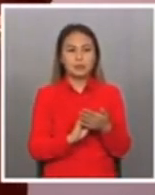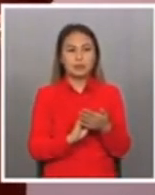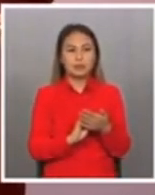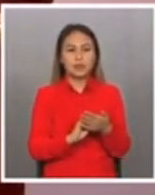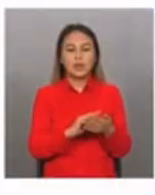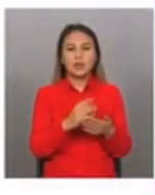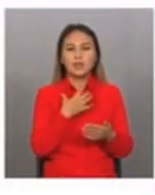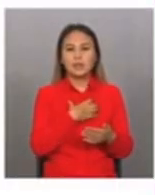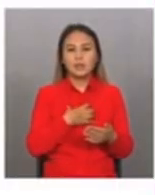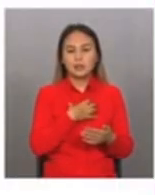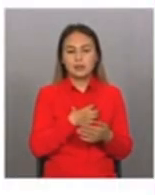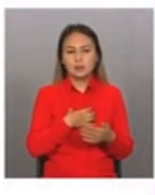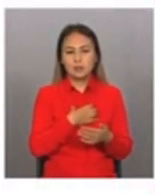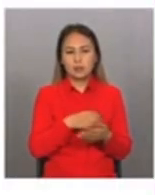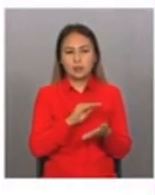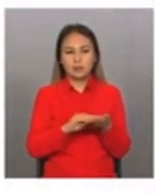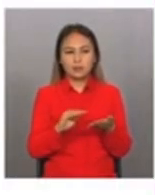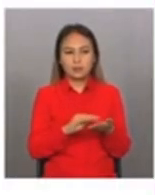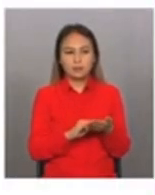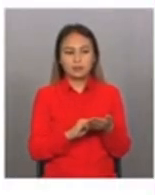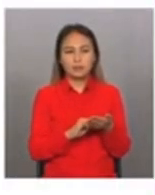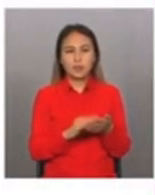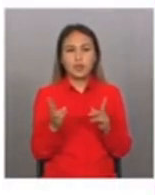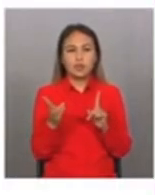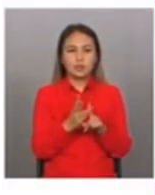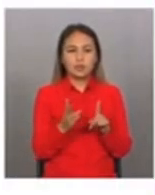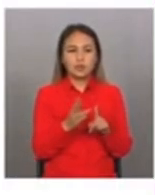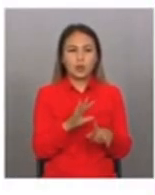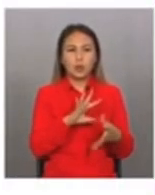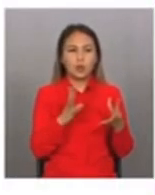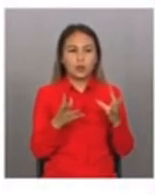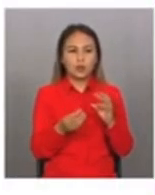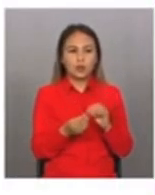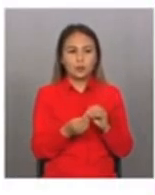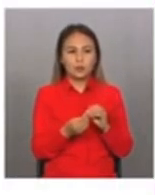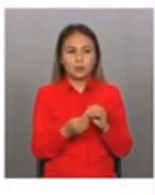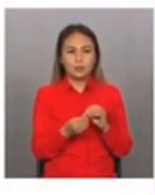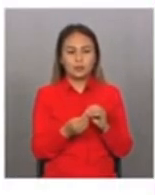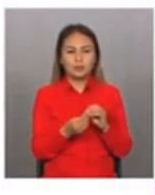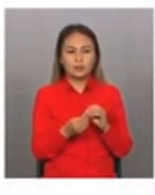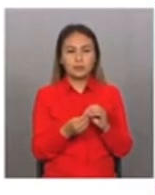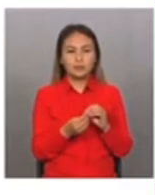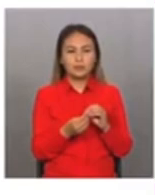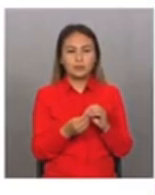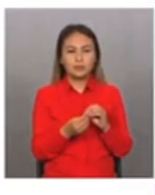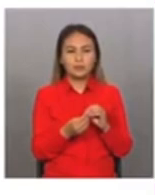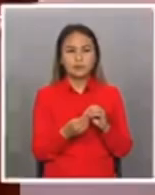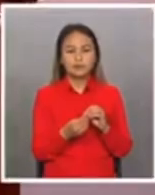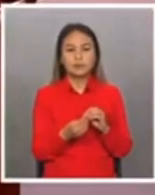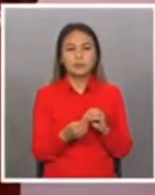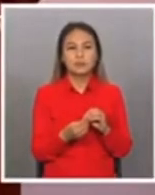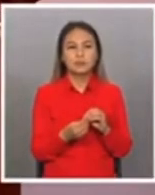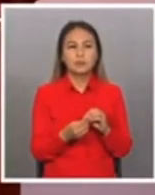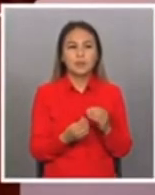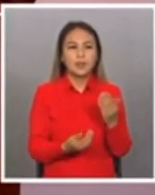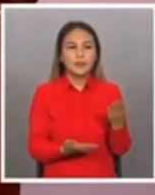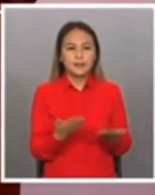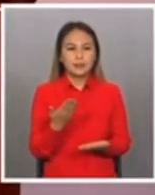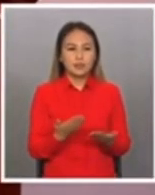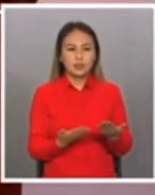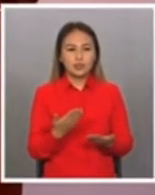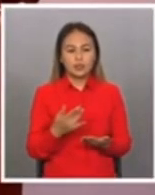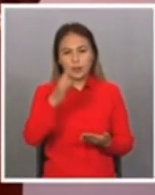негізгі бөлім болады. Үшінші бізде қорытынды бөлім болады. Ендеше